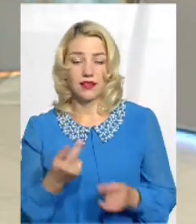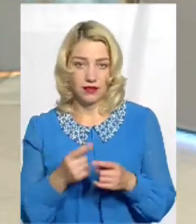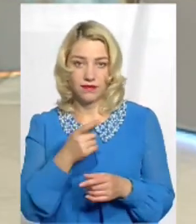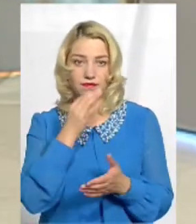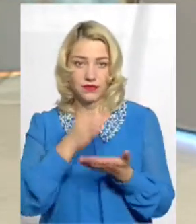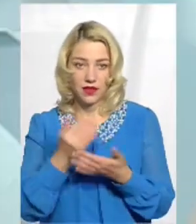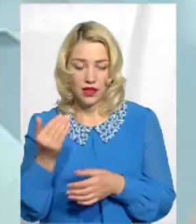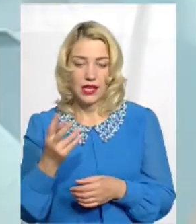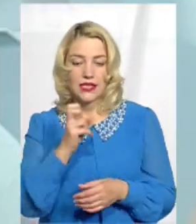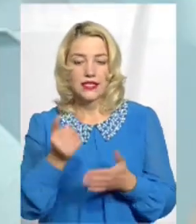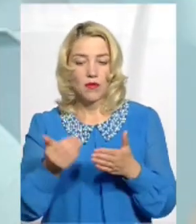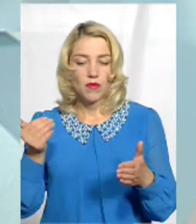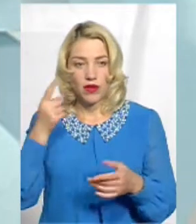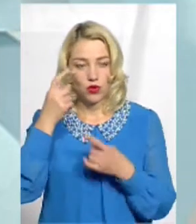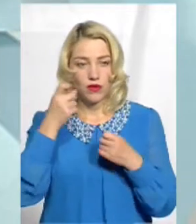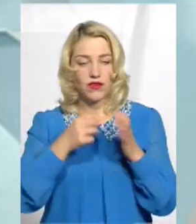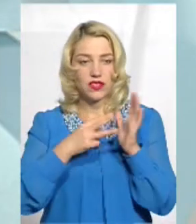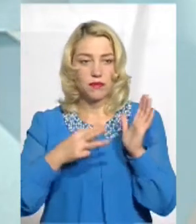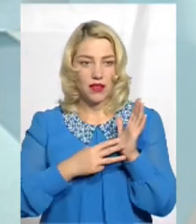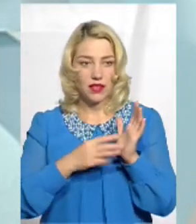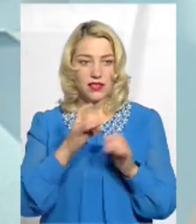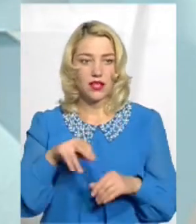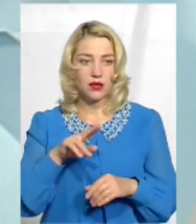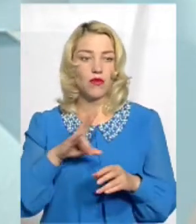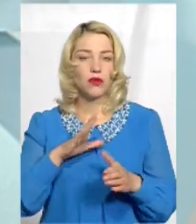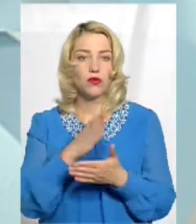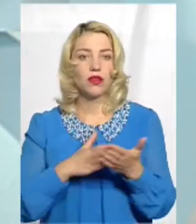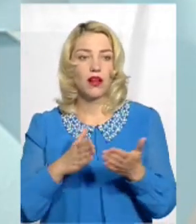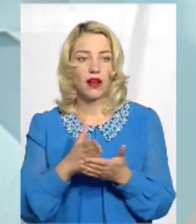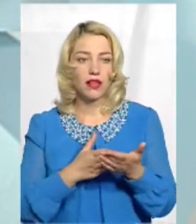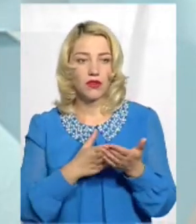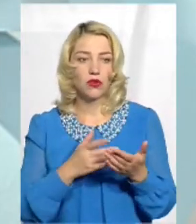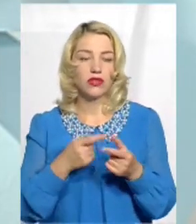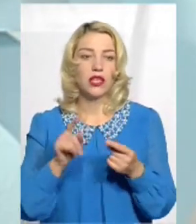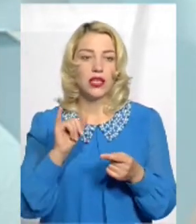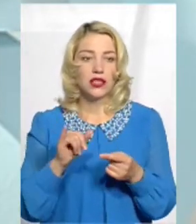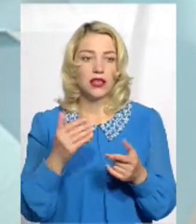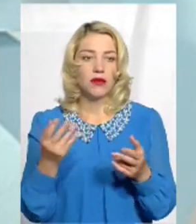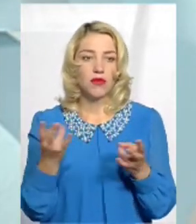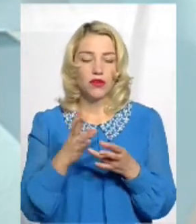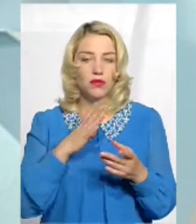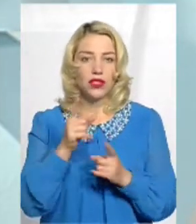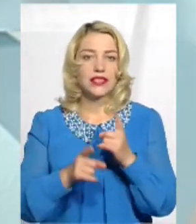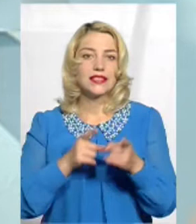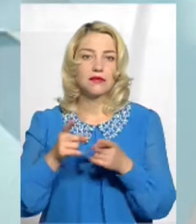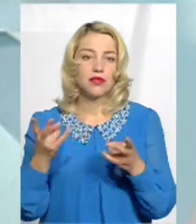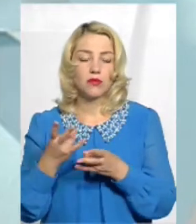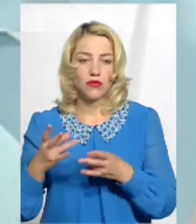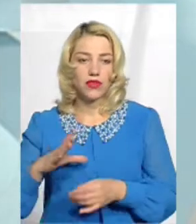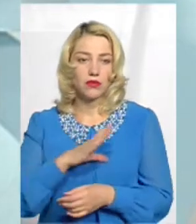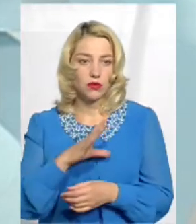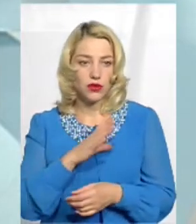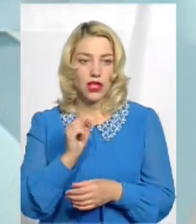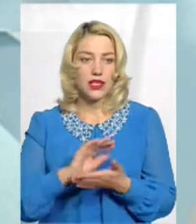інформацією, 18 закладів мали бути ліквідовані чи понижені у ступенях, тобто якісь певні зміни повинні були їх